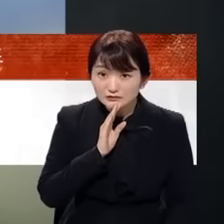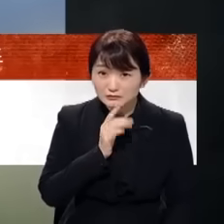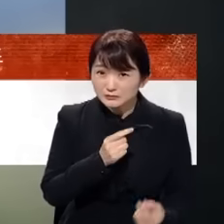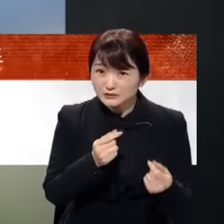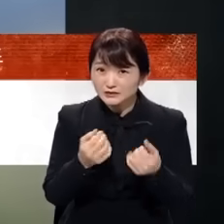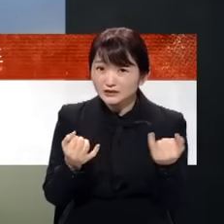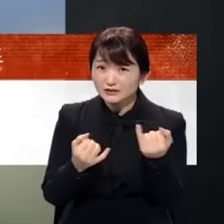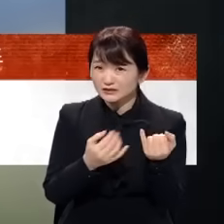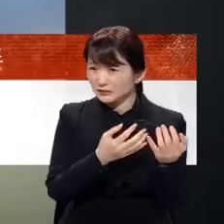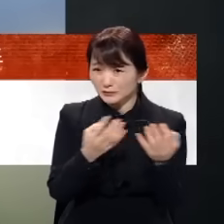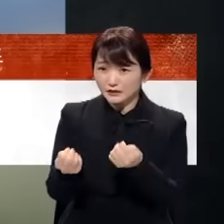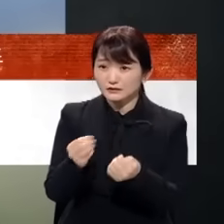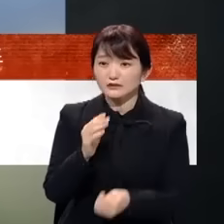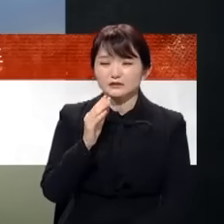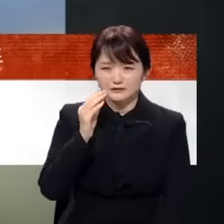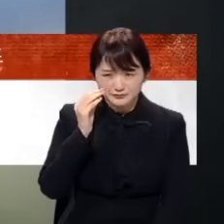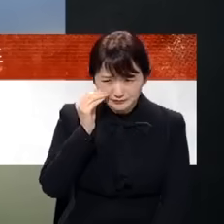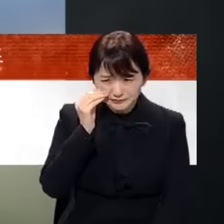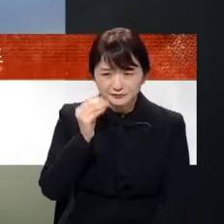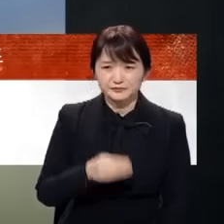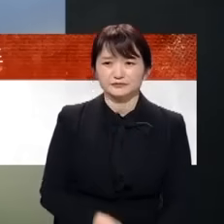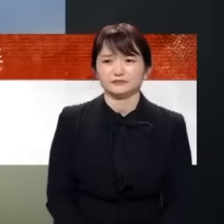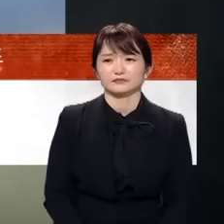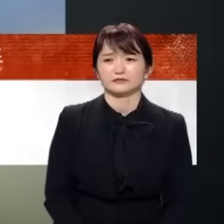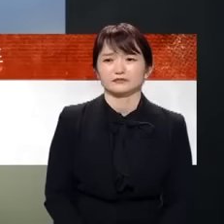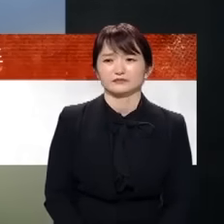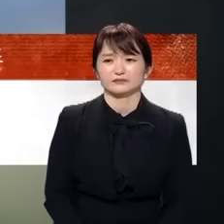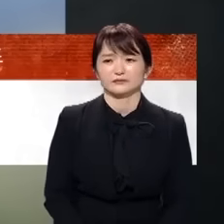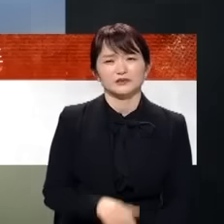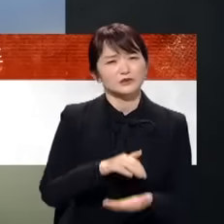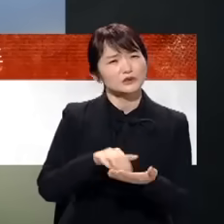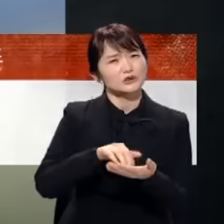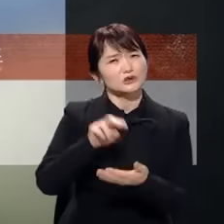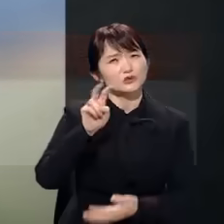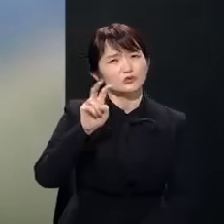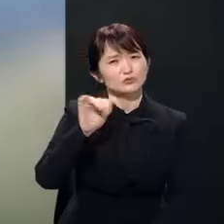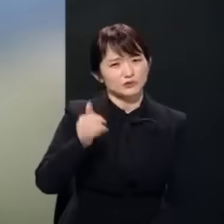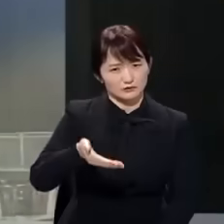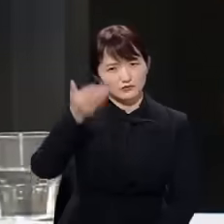많아요? 네. 무슨 한 20명 넘습니다.